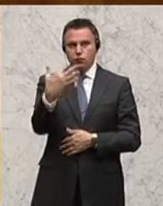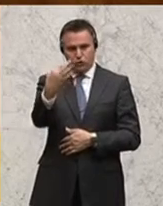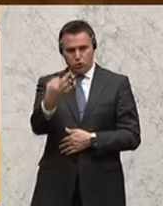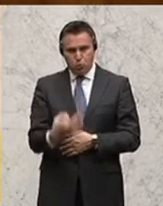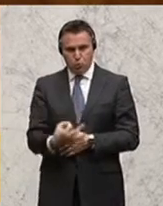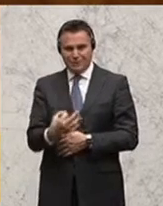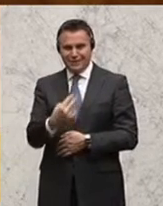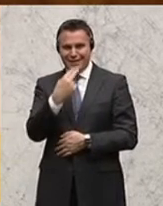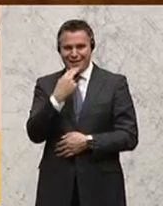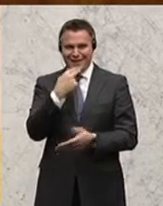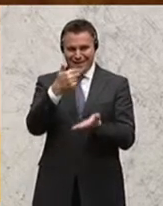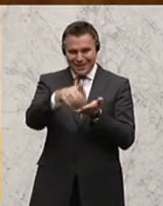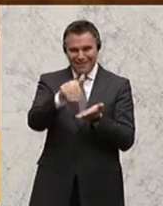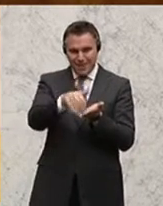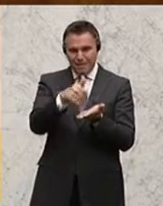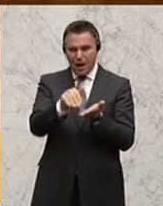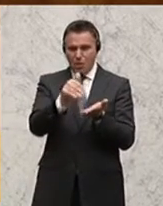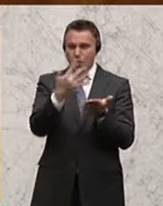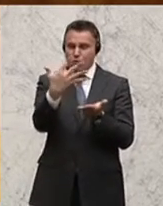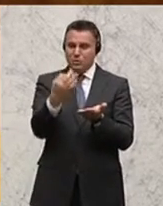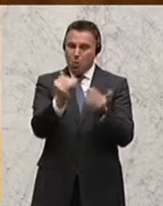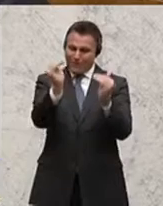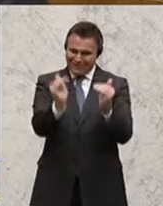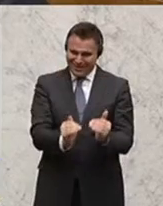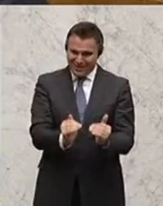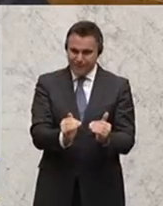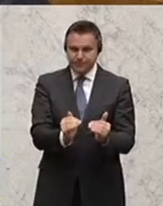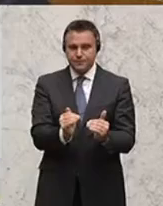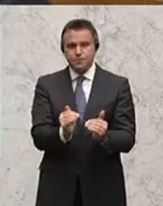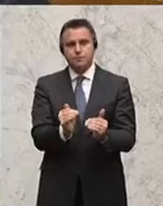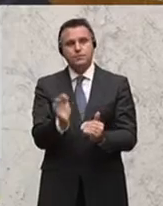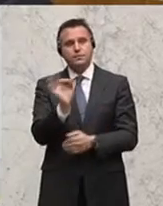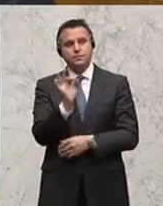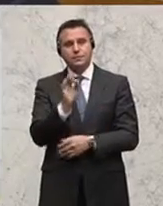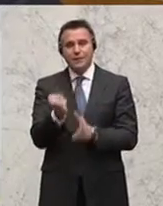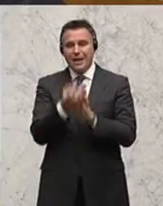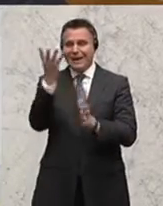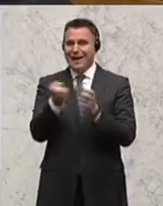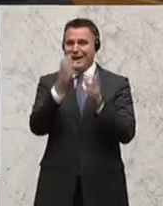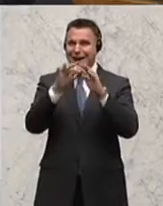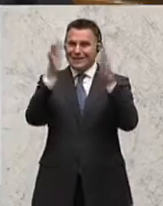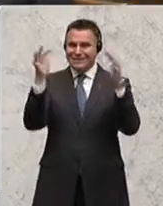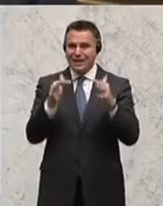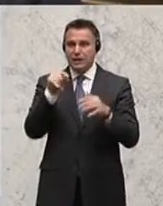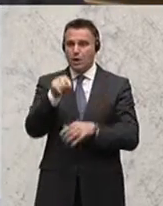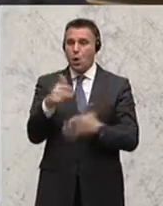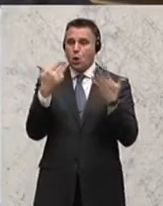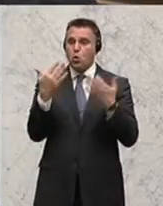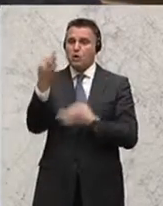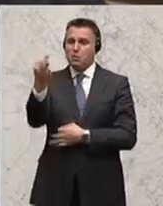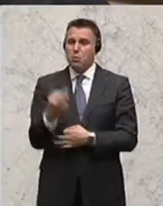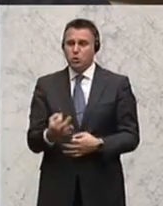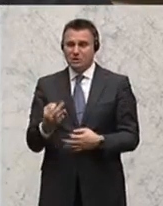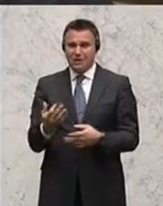Ziele von Energieverbrauch herabzubringen oder 90% von Treibhausgasen einzusparen,